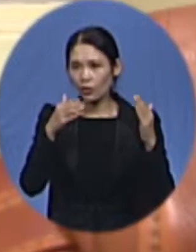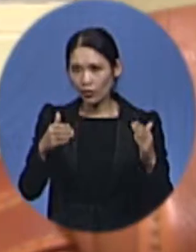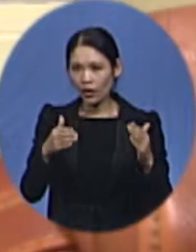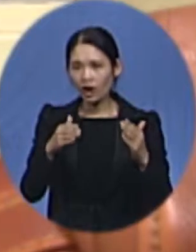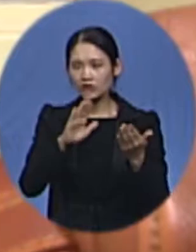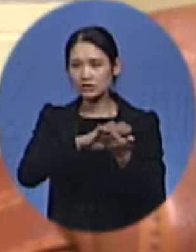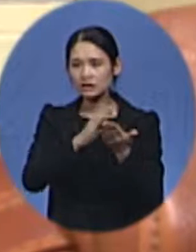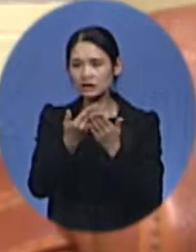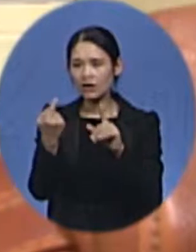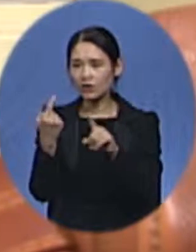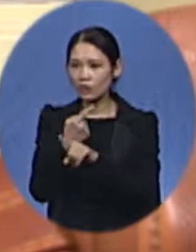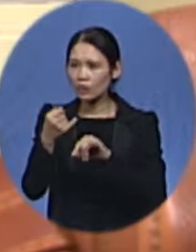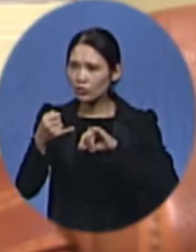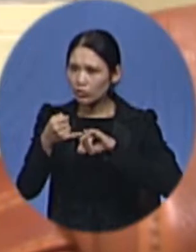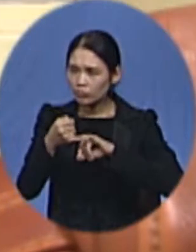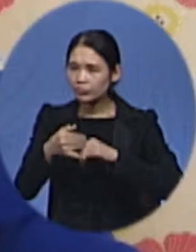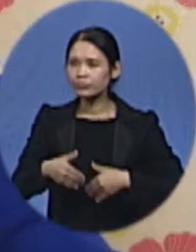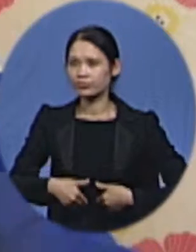절실한 상황.